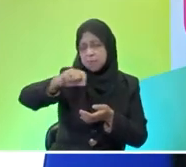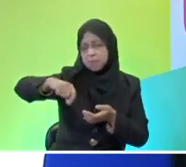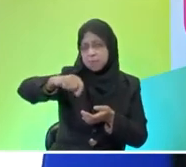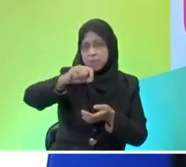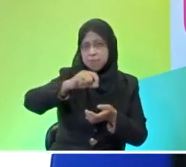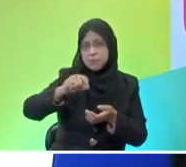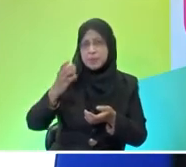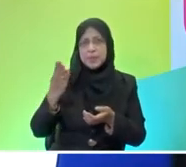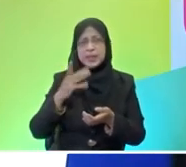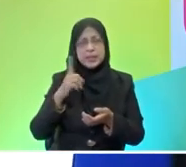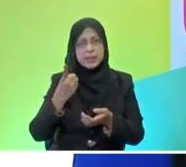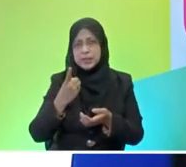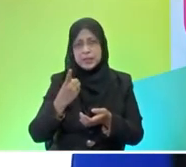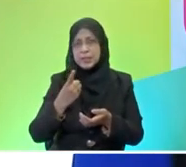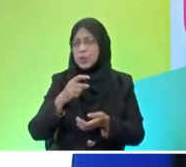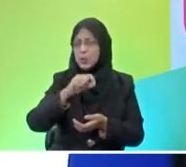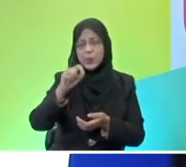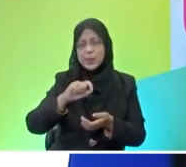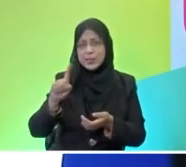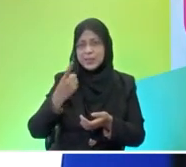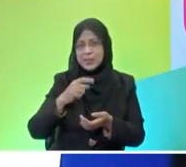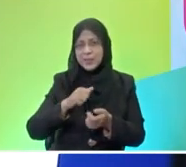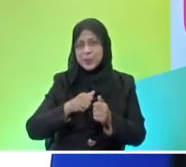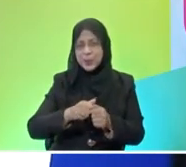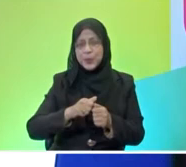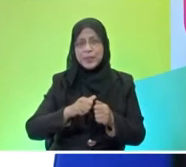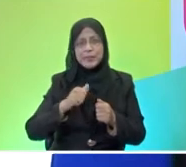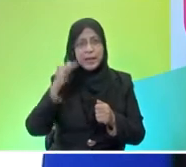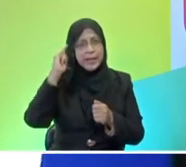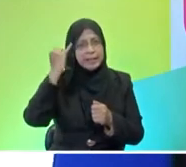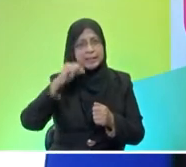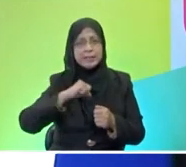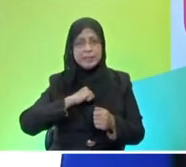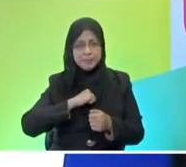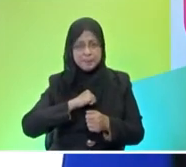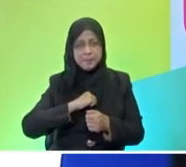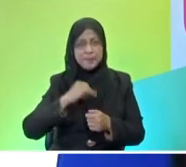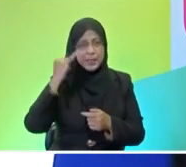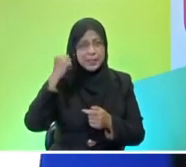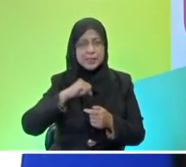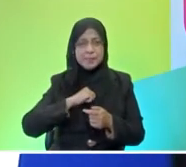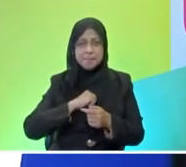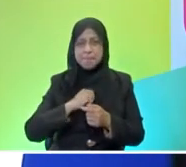biasa saja kita lukis saja mengikut kita punya ide gitu lah Oke jadi